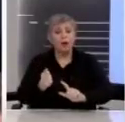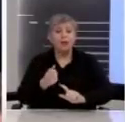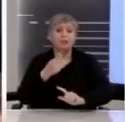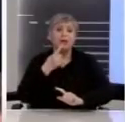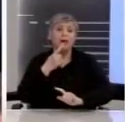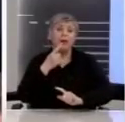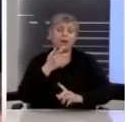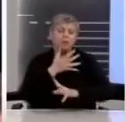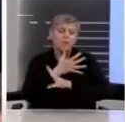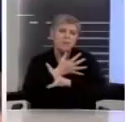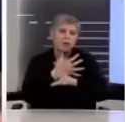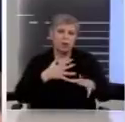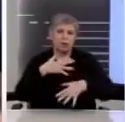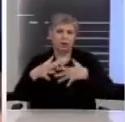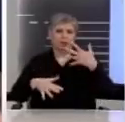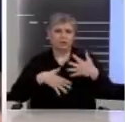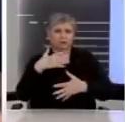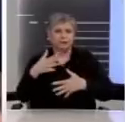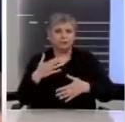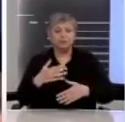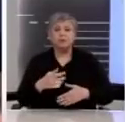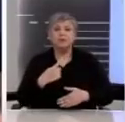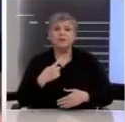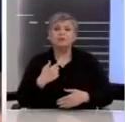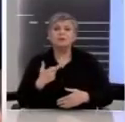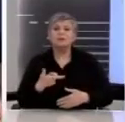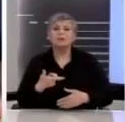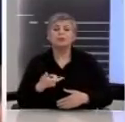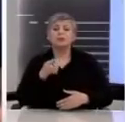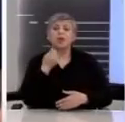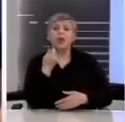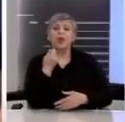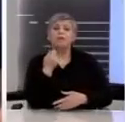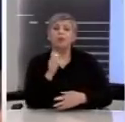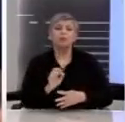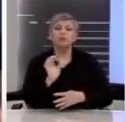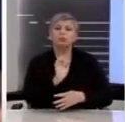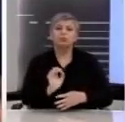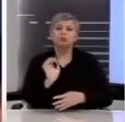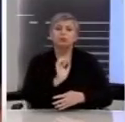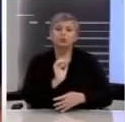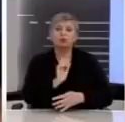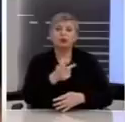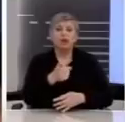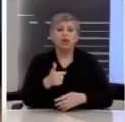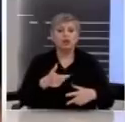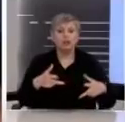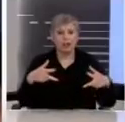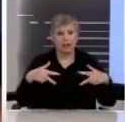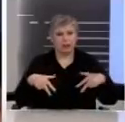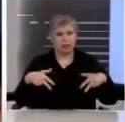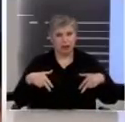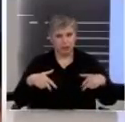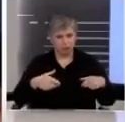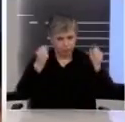μάλιστα σήμερα μας είπατε ότι λείπουν τα λεφτά. Ζημιώθηκε δηλαδή το ελληνικό δημόσιο. Τα είχε τα λεφτά και τα έχασε το